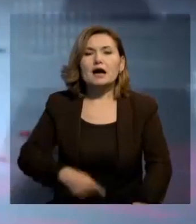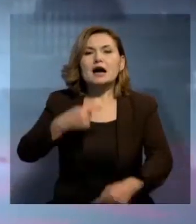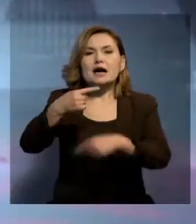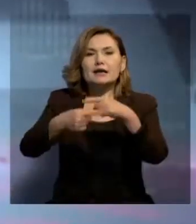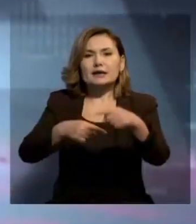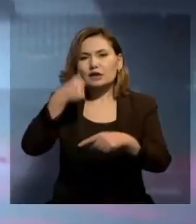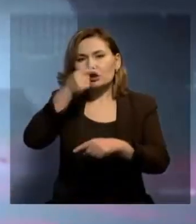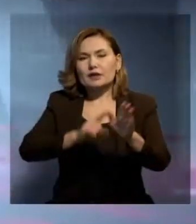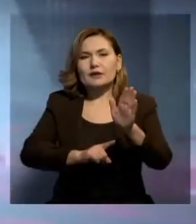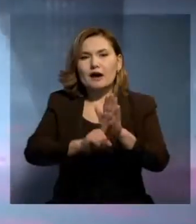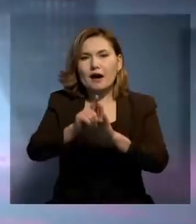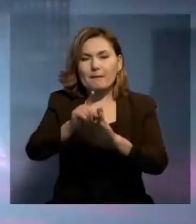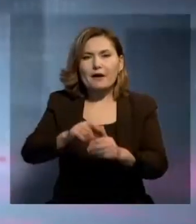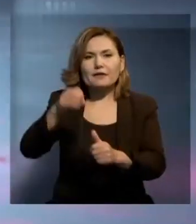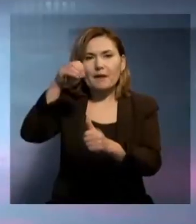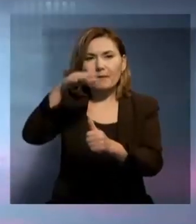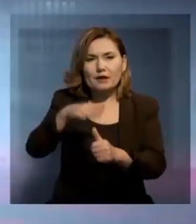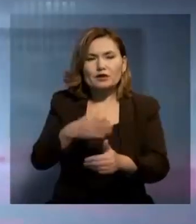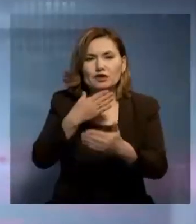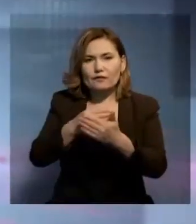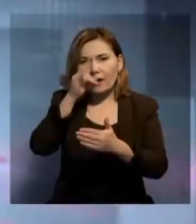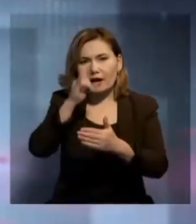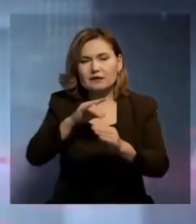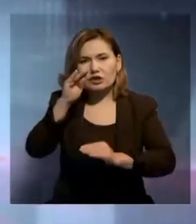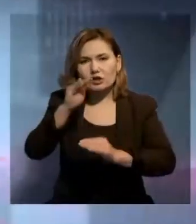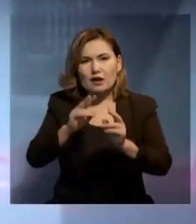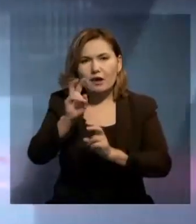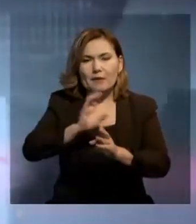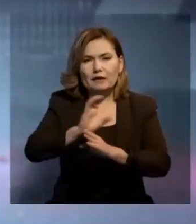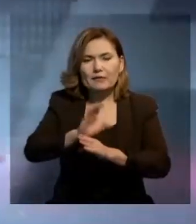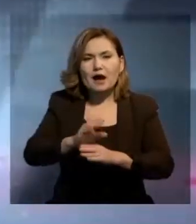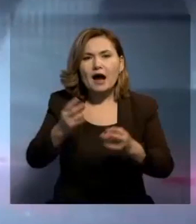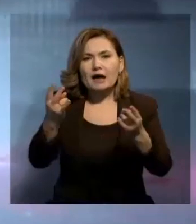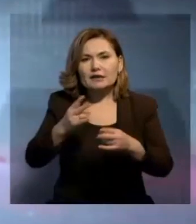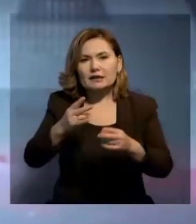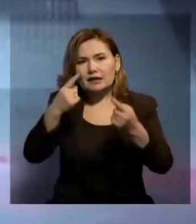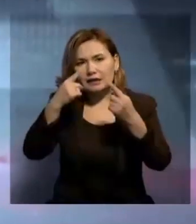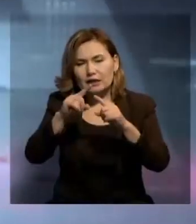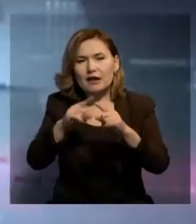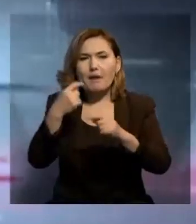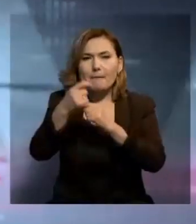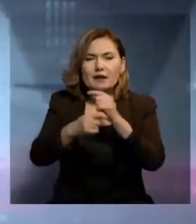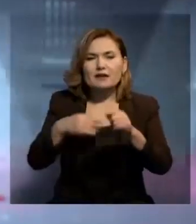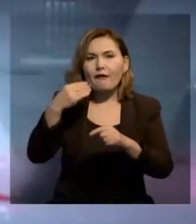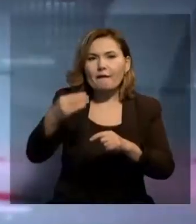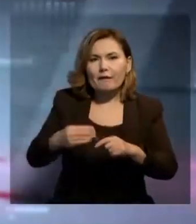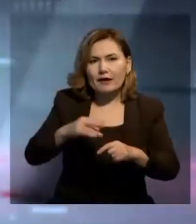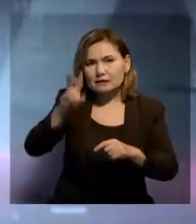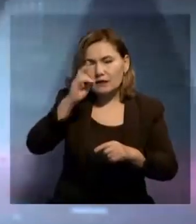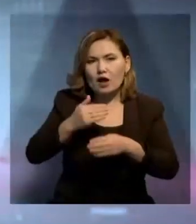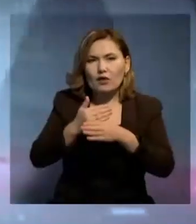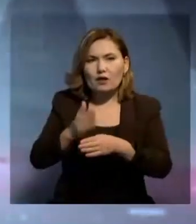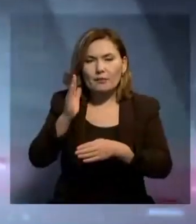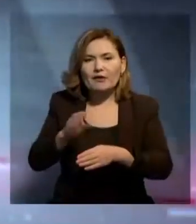Келесі жылдан баста парашютты өзіміз жасаймыз. Қажетті технология мен материалды француздар береді. Әрі еуропалық компания біздің